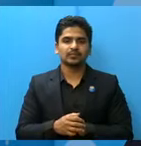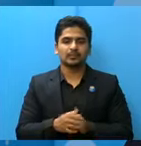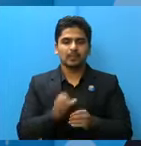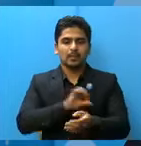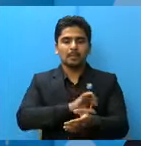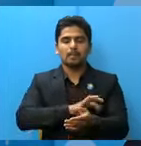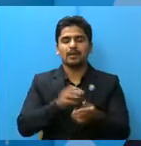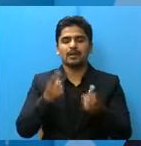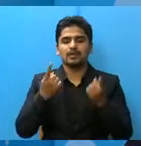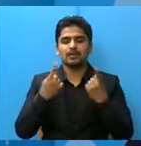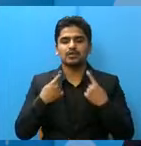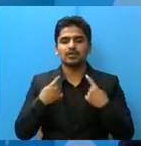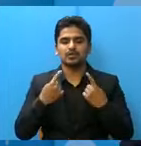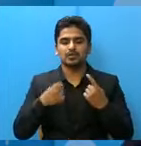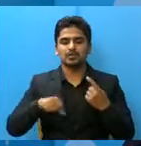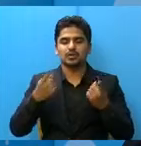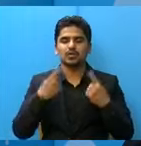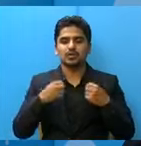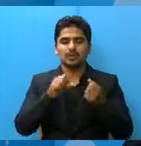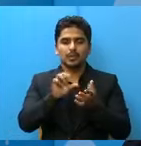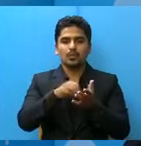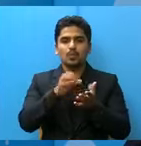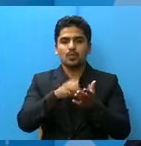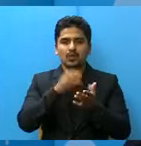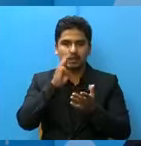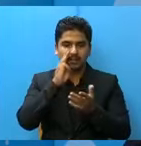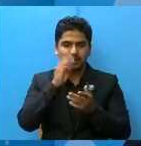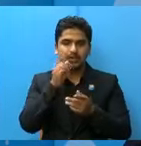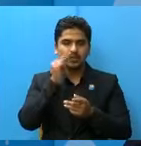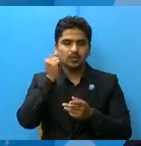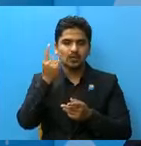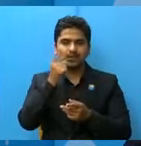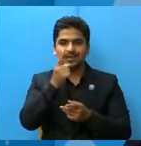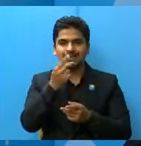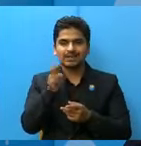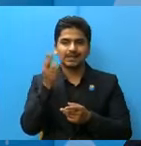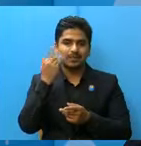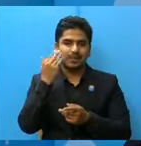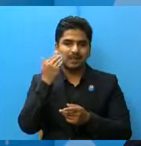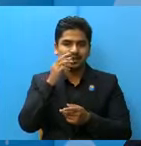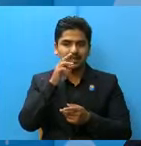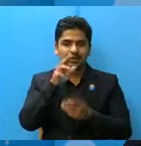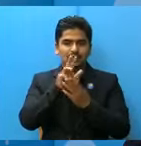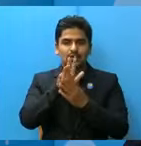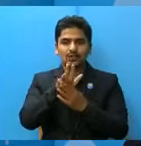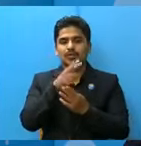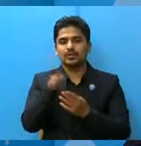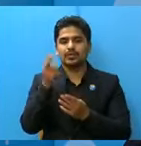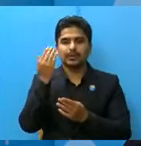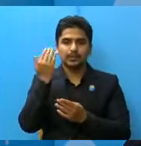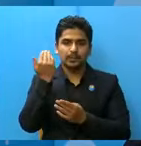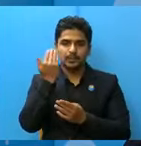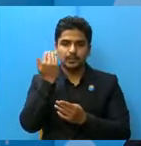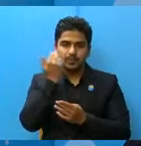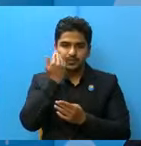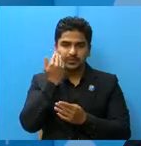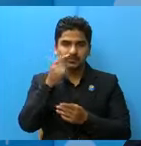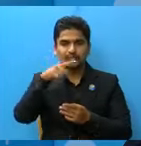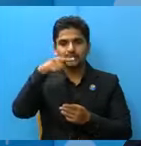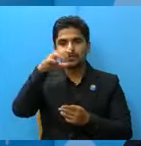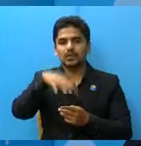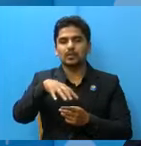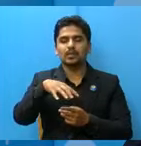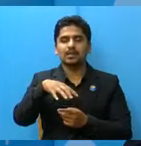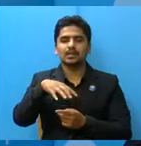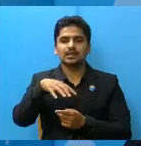प्रादेशिक जनस्वात्य प्रयोक्साला पोखरा में गोर्खा को एक जना महिला नौ जना पुरुस नौल पराशी